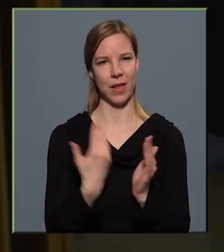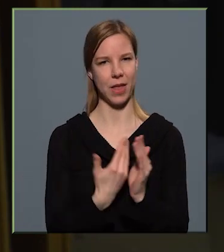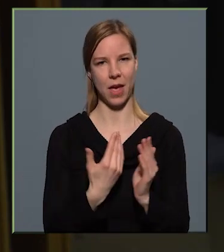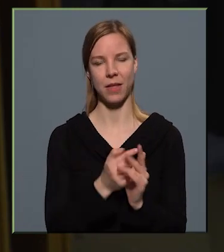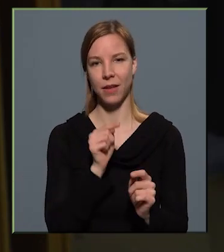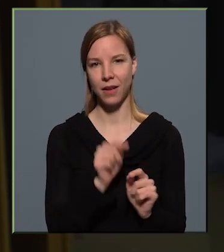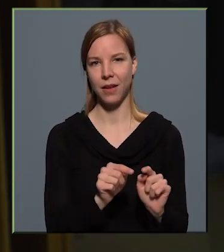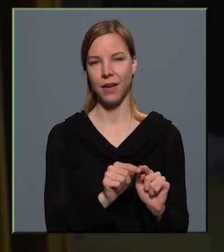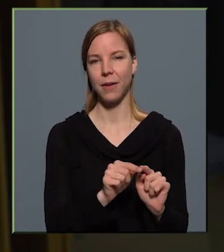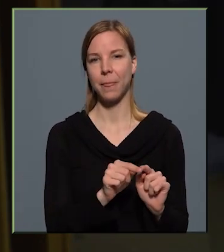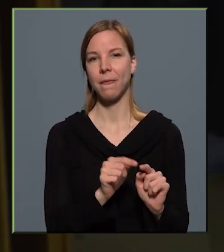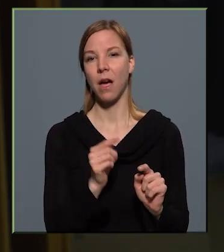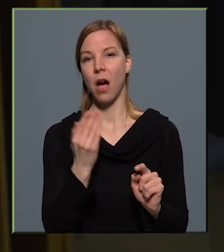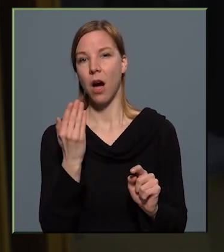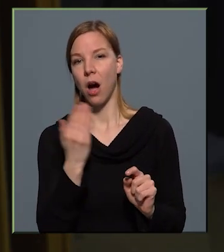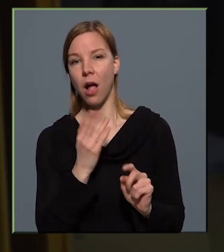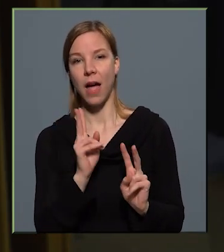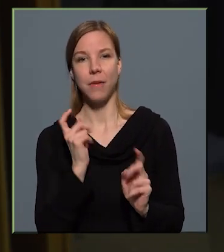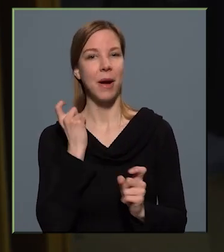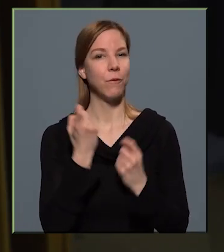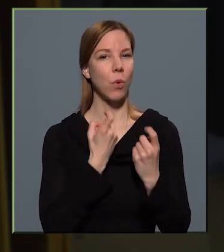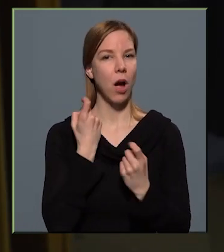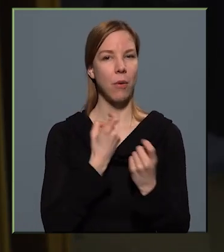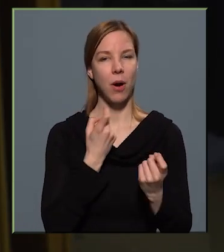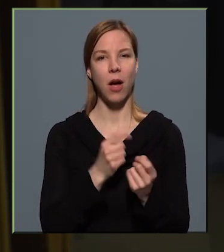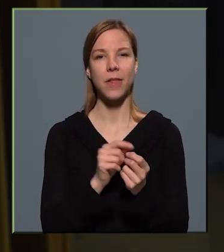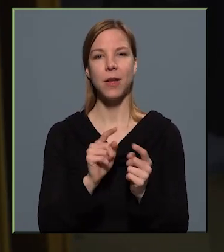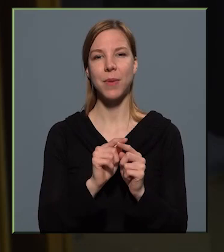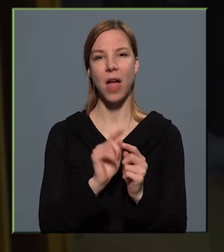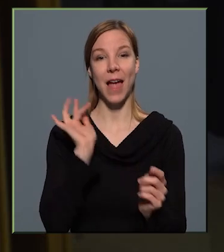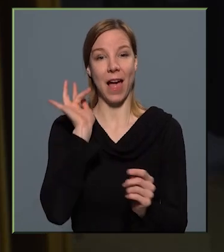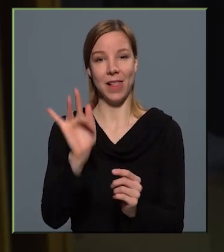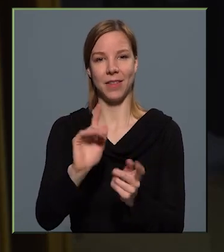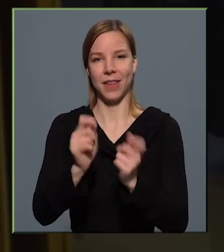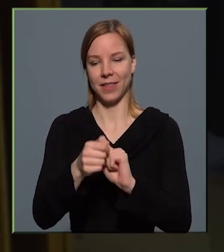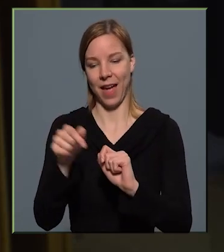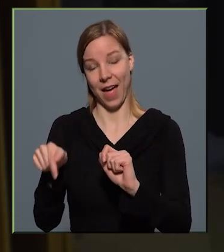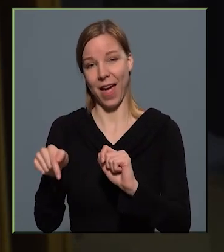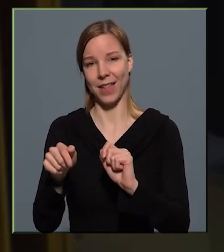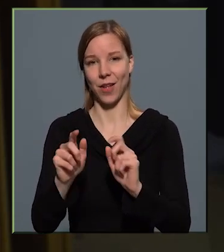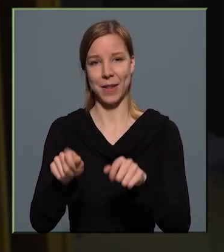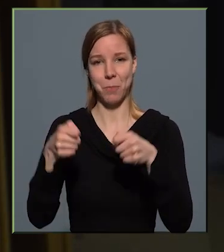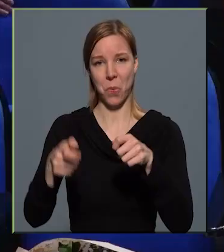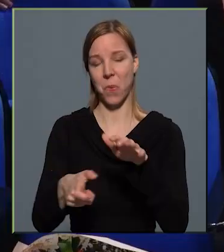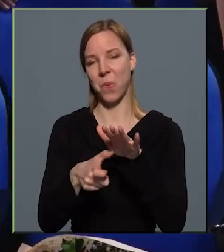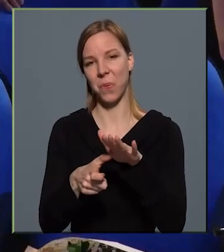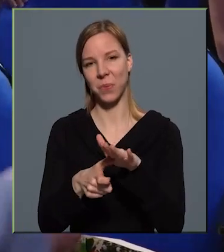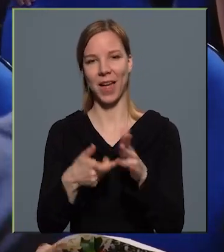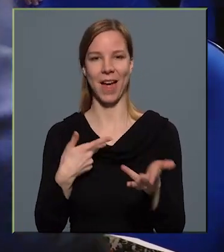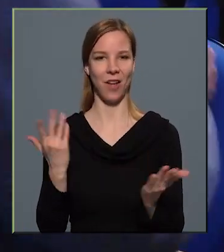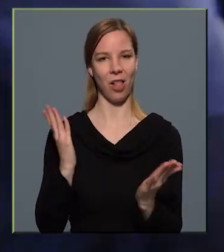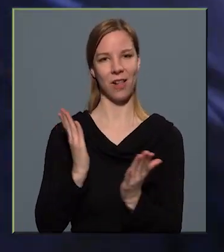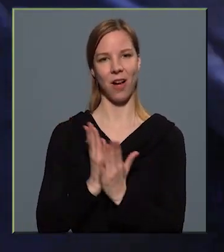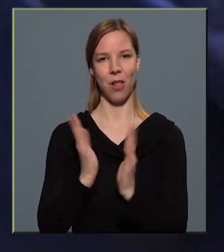legyen. Hogyha megfogalmazhatom, hogy mi ennek a reciproka, akkor ez most az. De az alkalom megkívánta. És